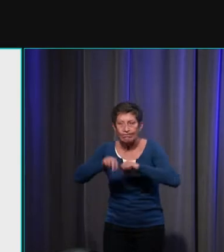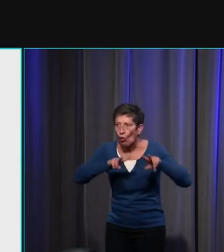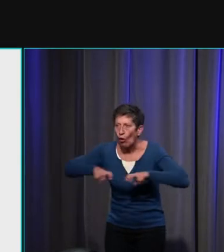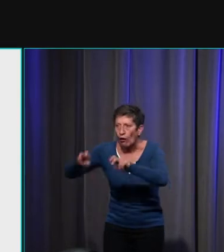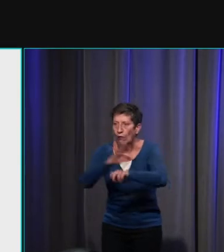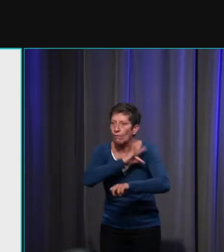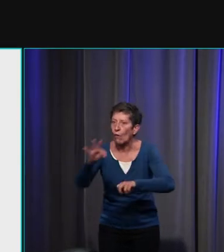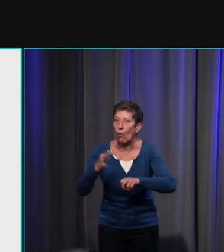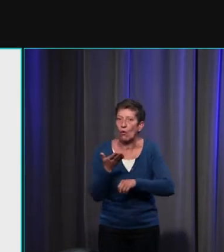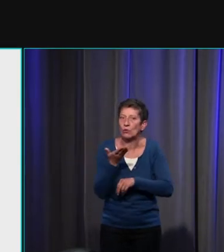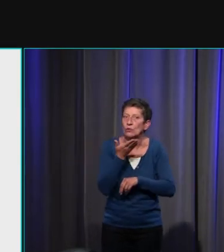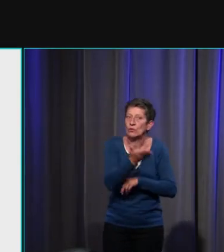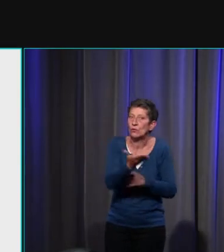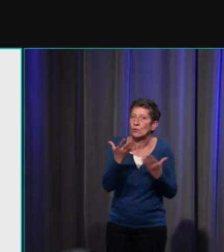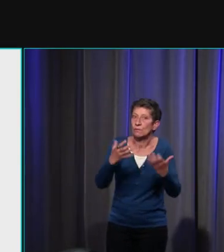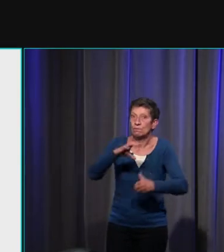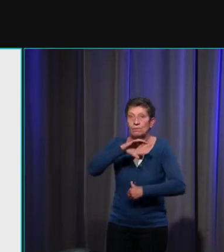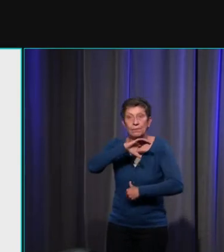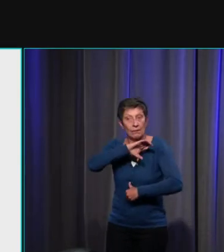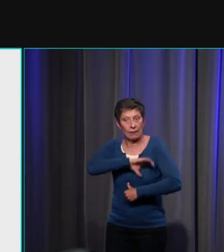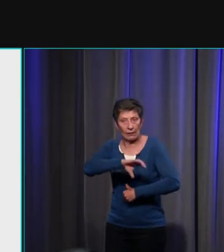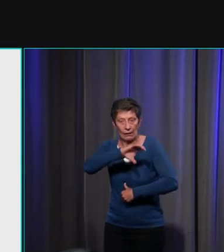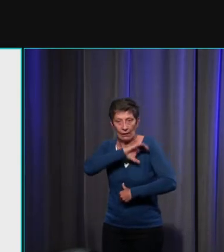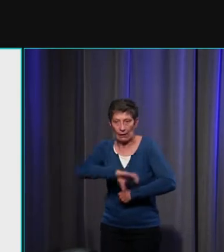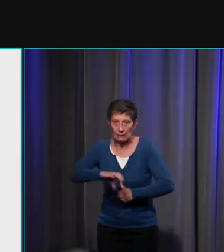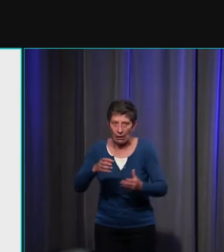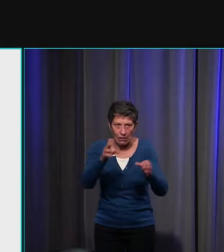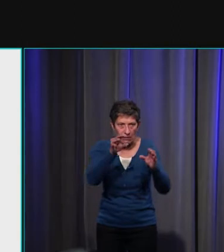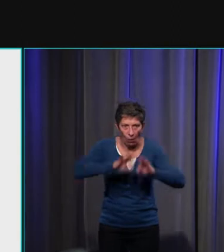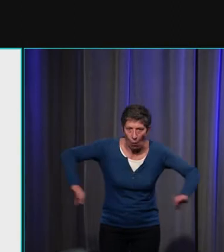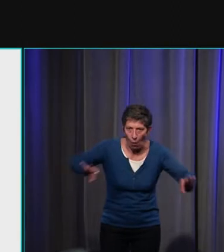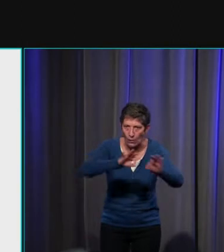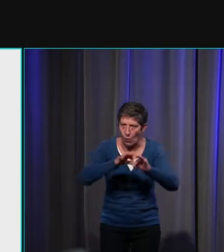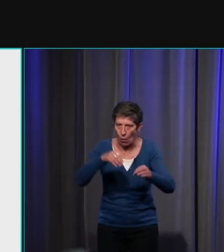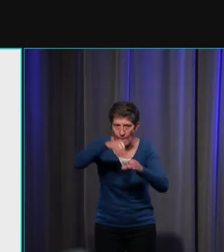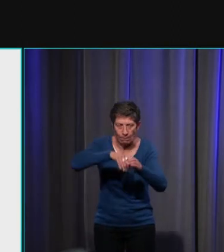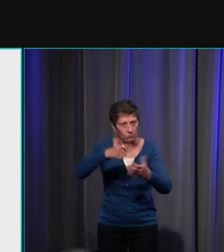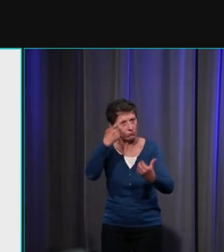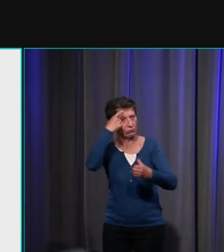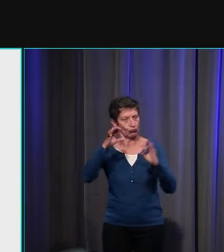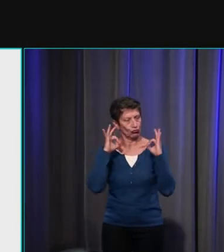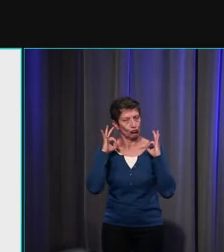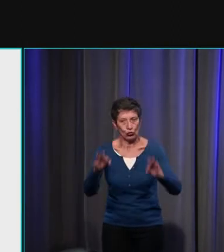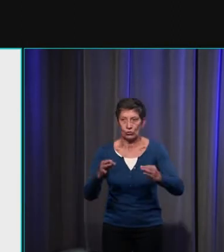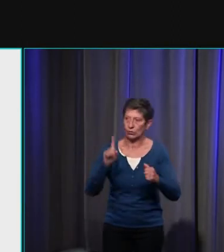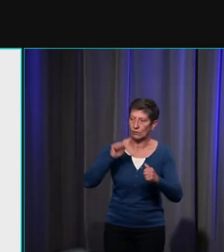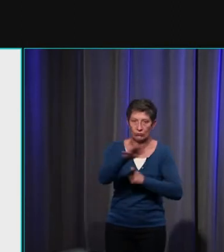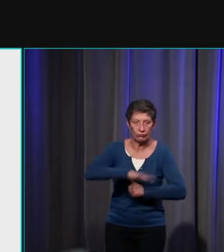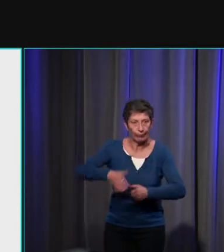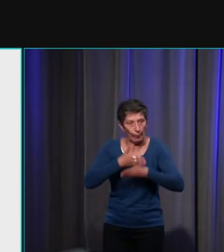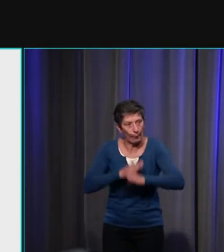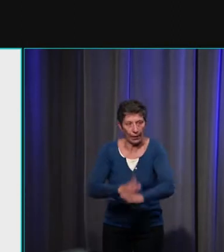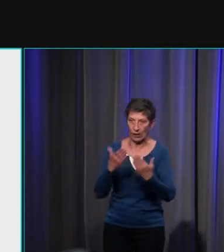pour essayer de bannir la corruption de son royaume pour que les esprits soient prêts à affronter cette aventure